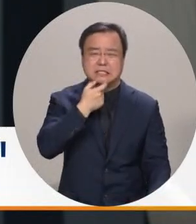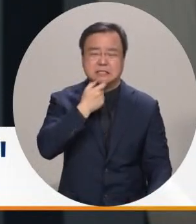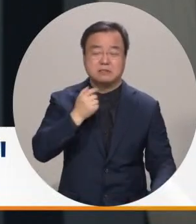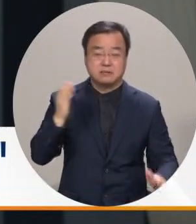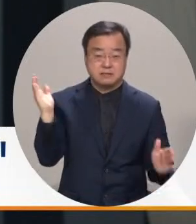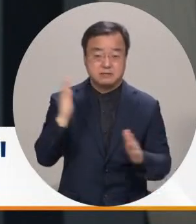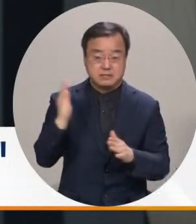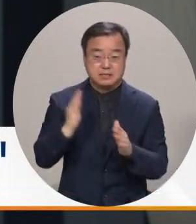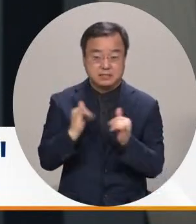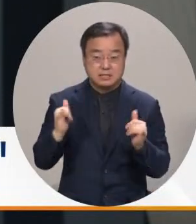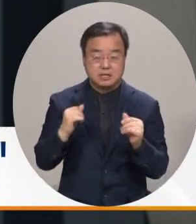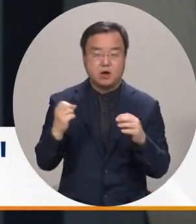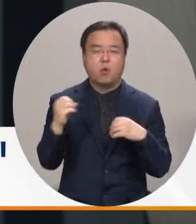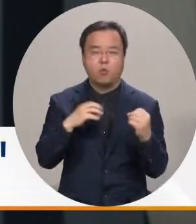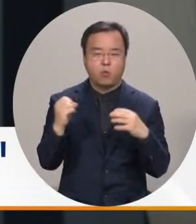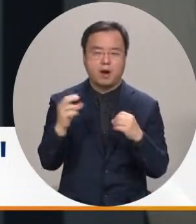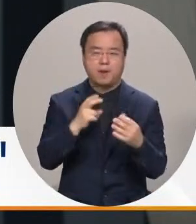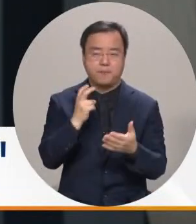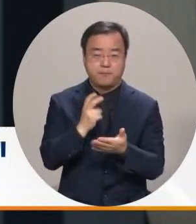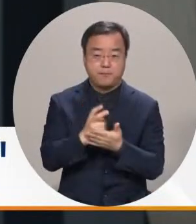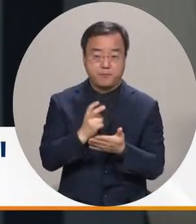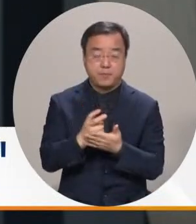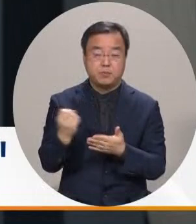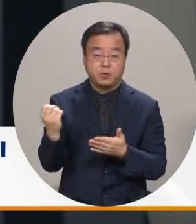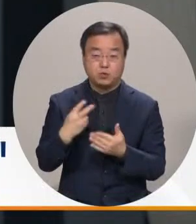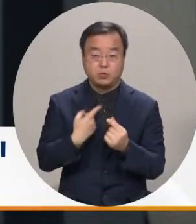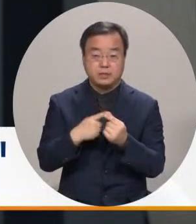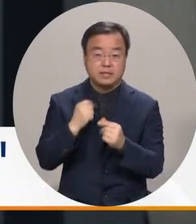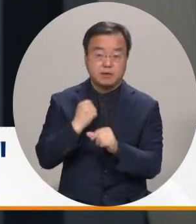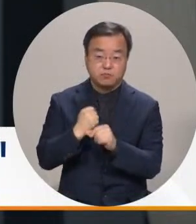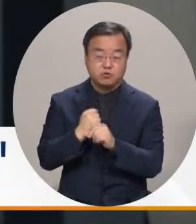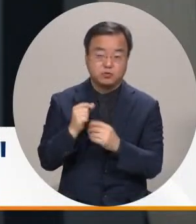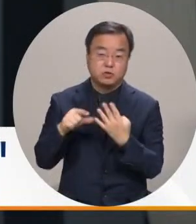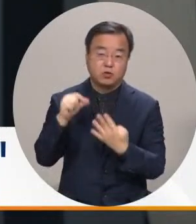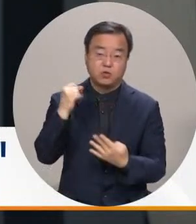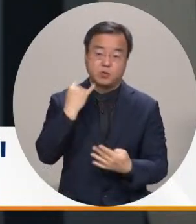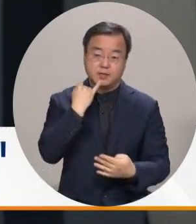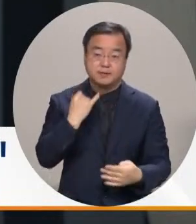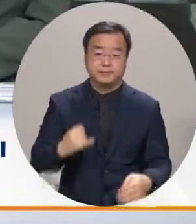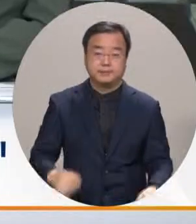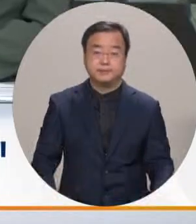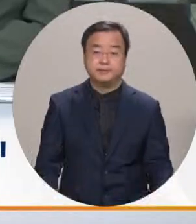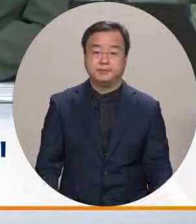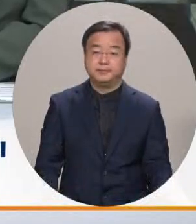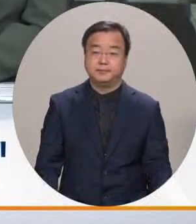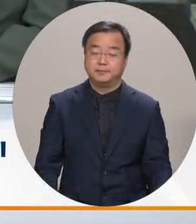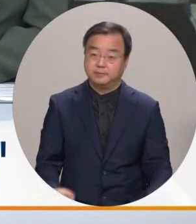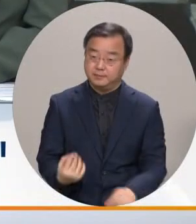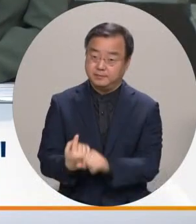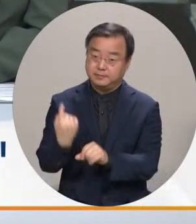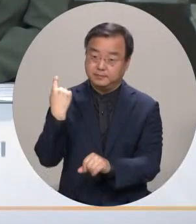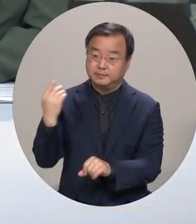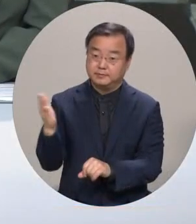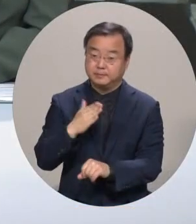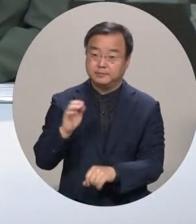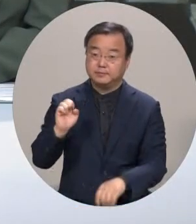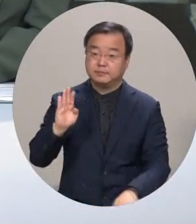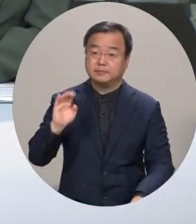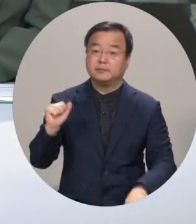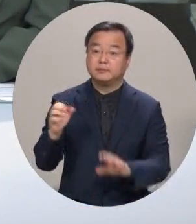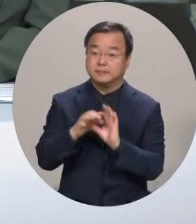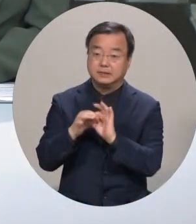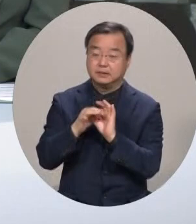화법과 장문을 전략적으로 선택하는 것이 유리합니다네 정분이 지난해부터 EBS 연계 체감도를